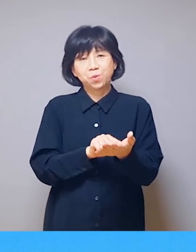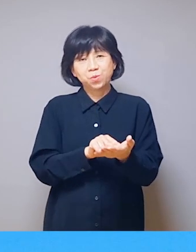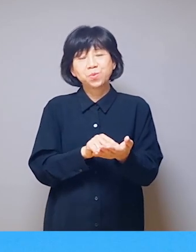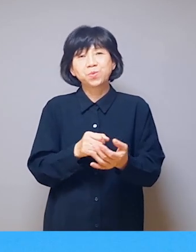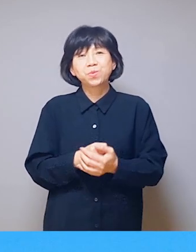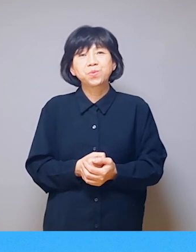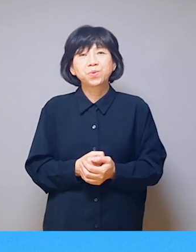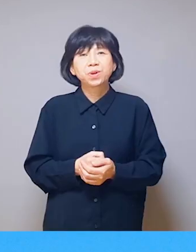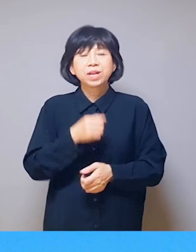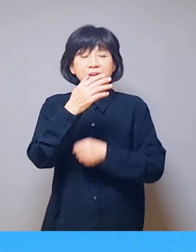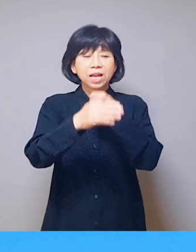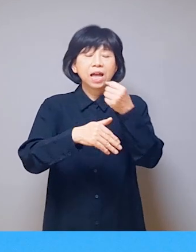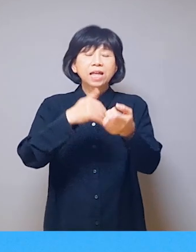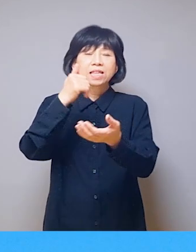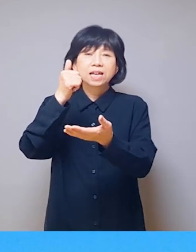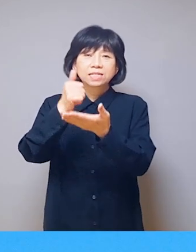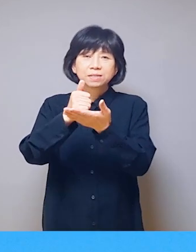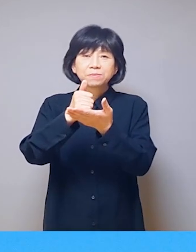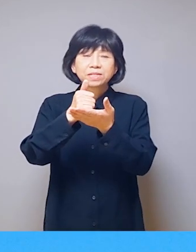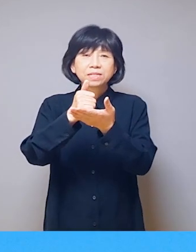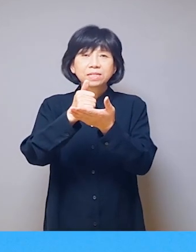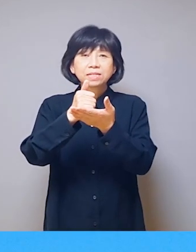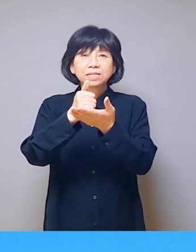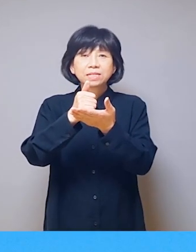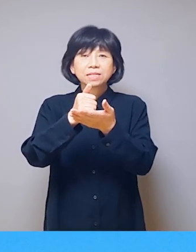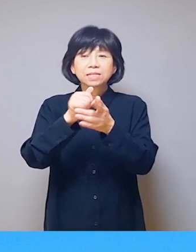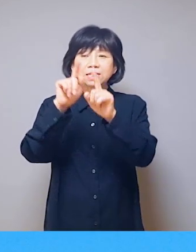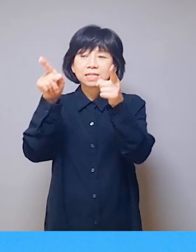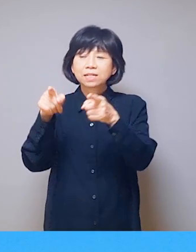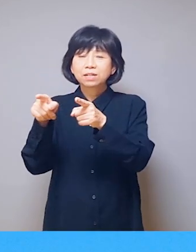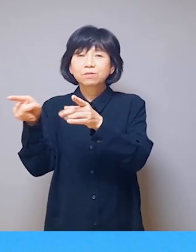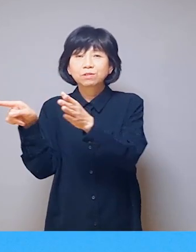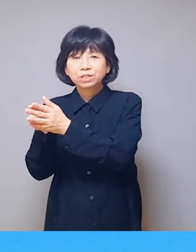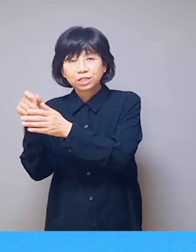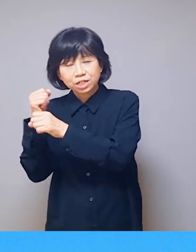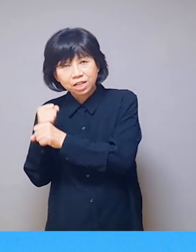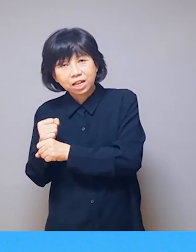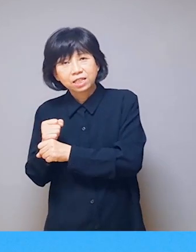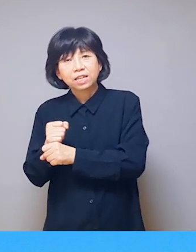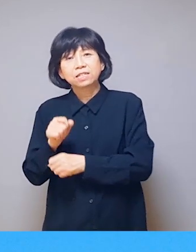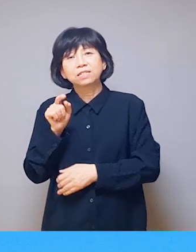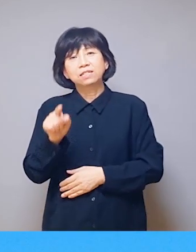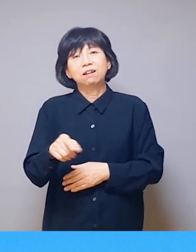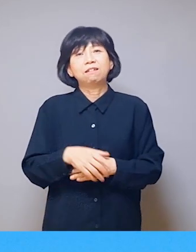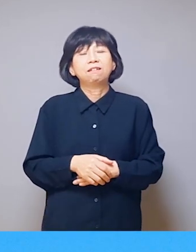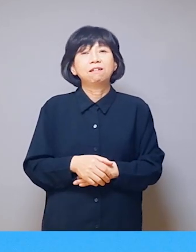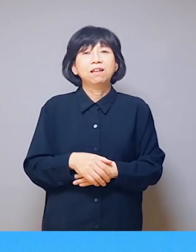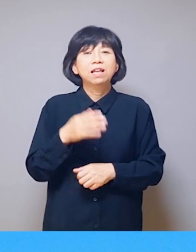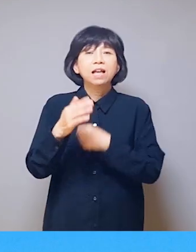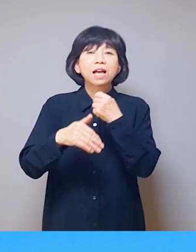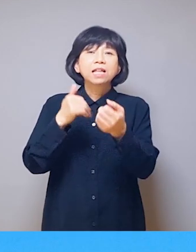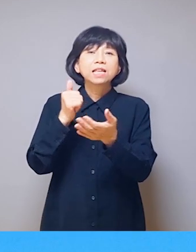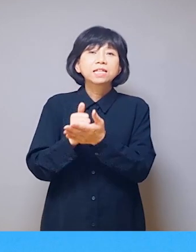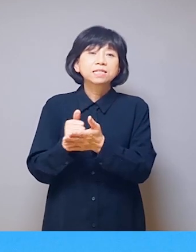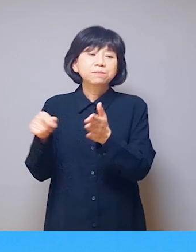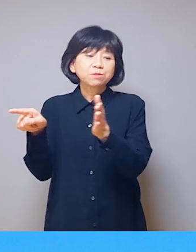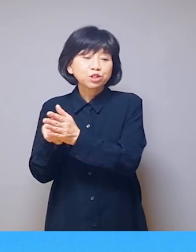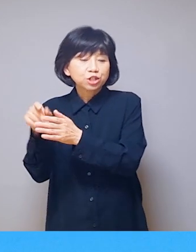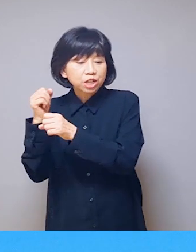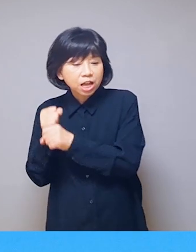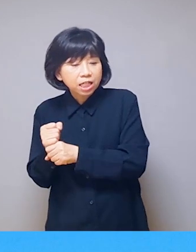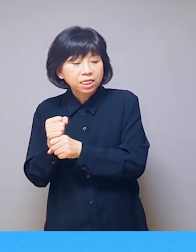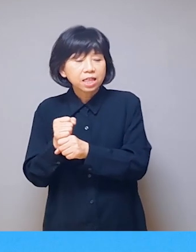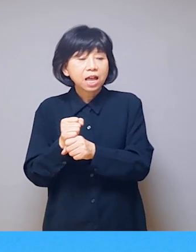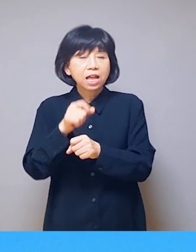하나님을 하고 중간에 띄어쓰고 신뢰한다는 것이라고 적혀 있어요. 그리고 하나님을 신뢰한다는 그 사이에